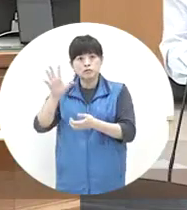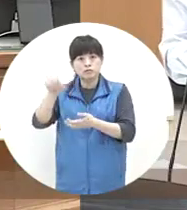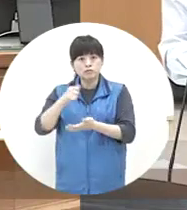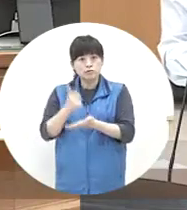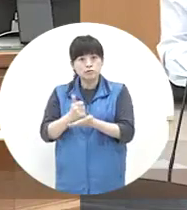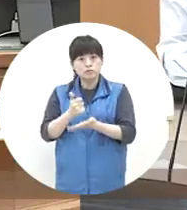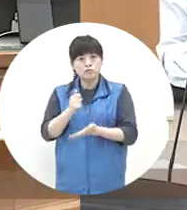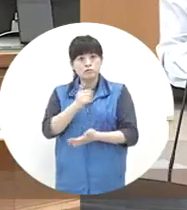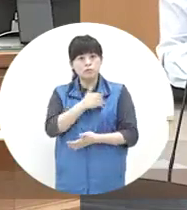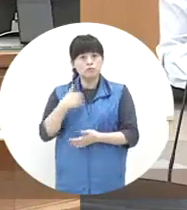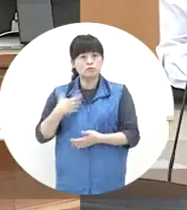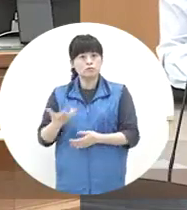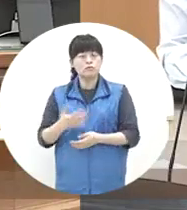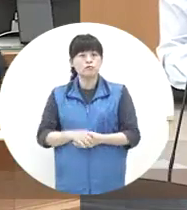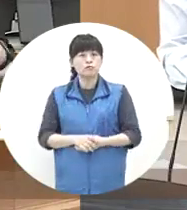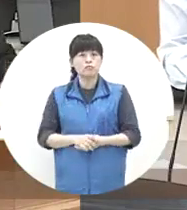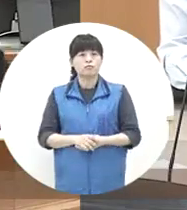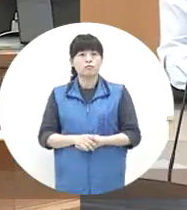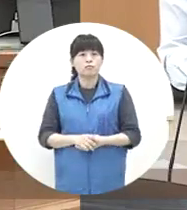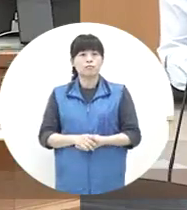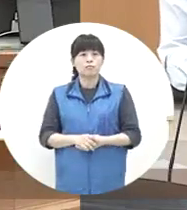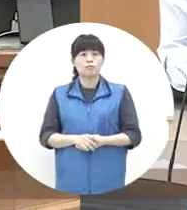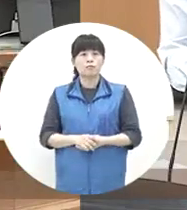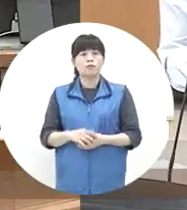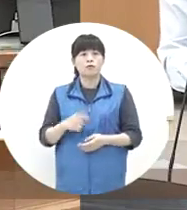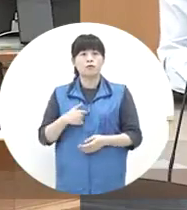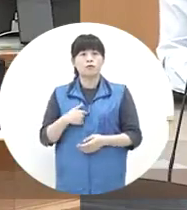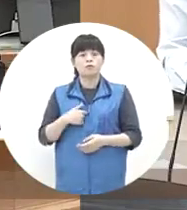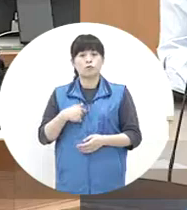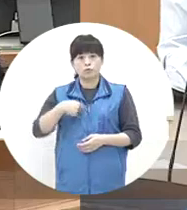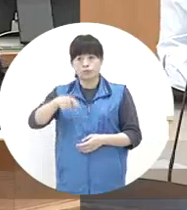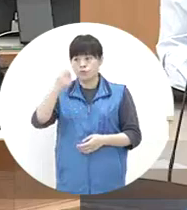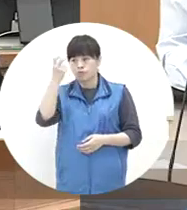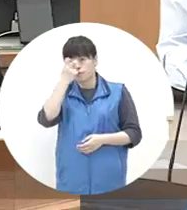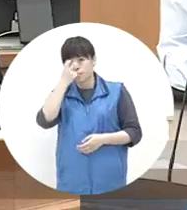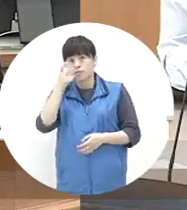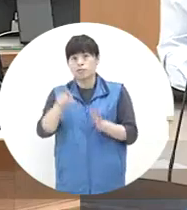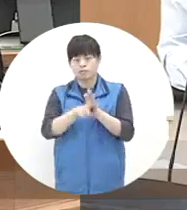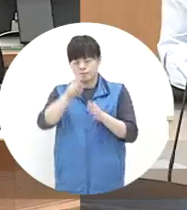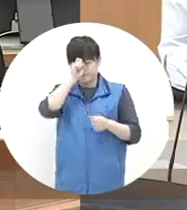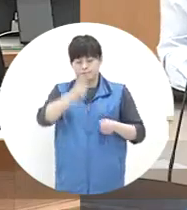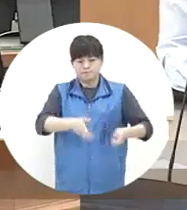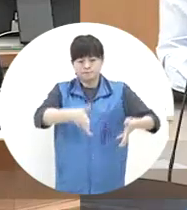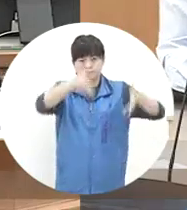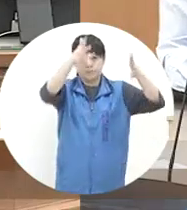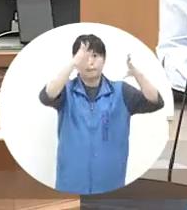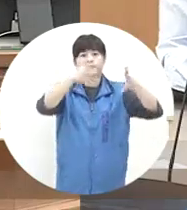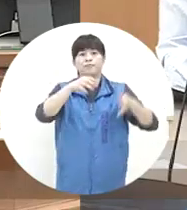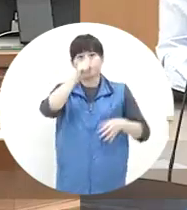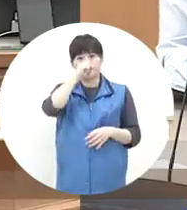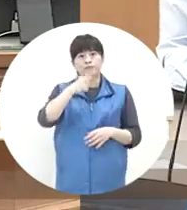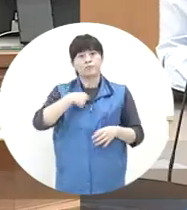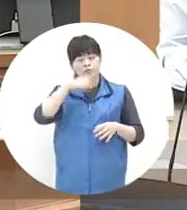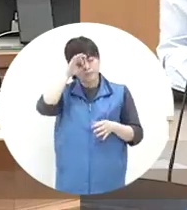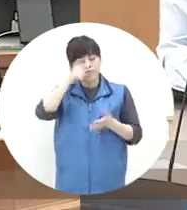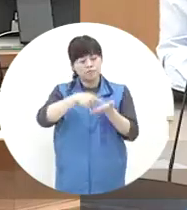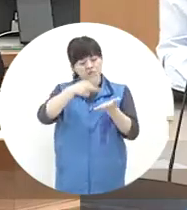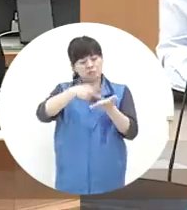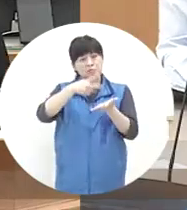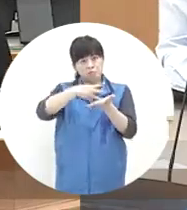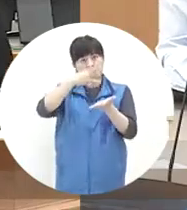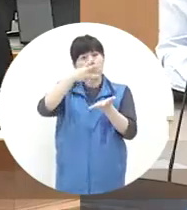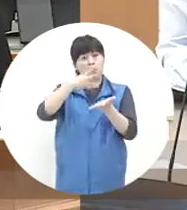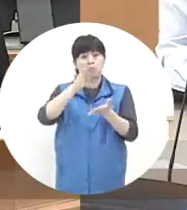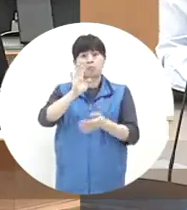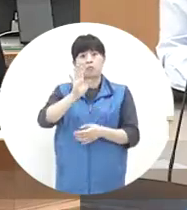啊？ 这样子啦，我们当初我们去看的时候说尽量能够盖立体的立体， 嗯， 因为我们去看了大概2-3次有了啦。 对，